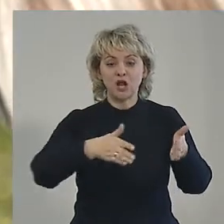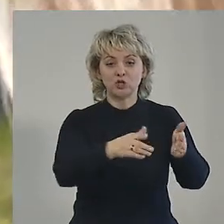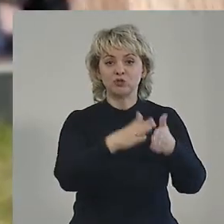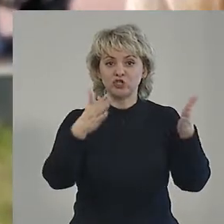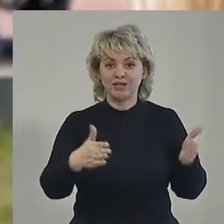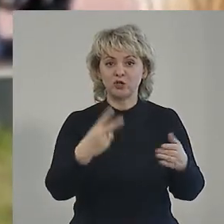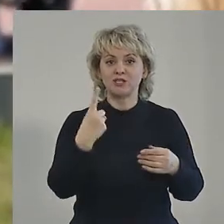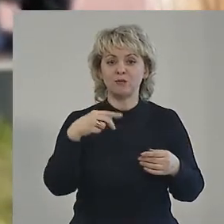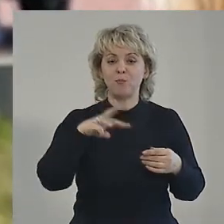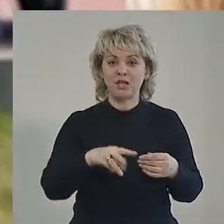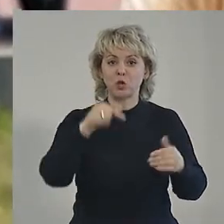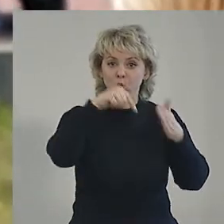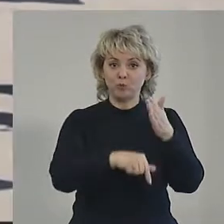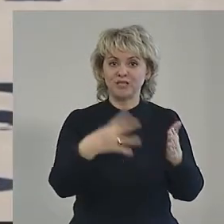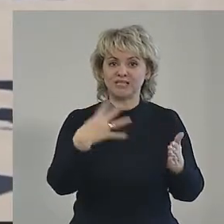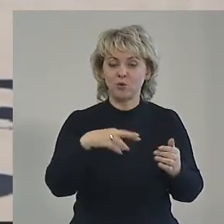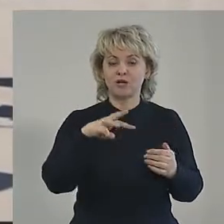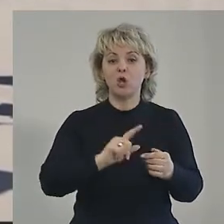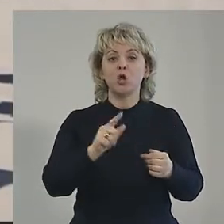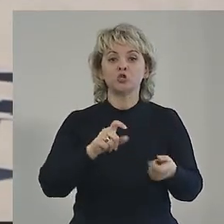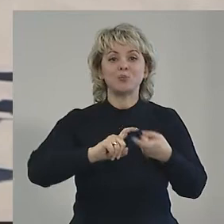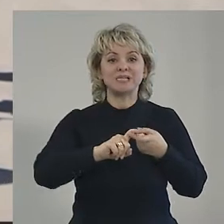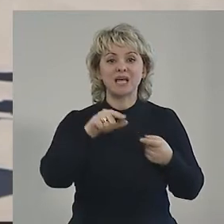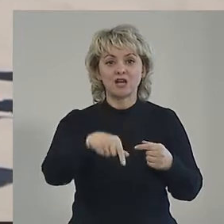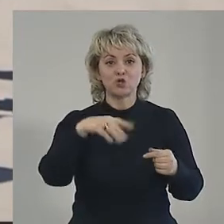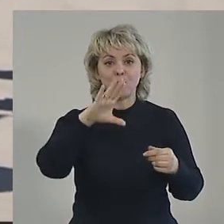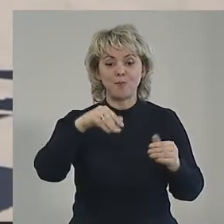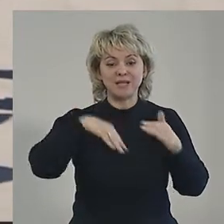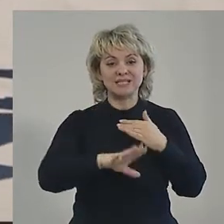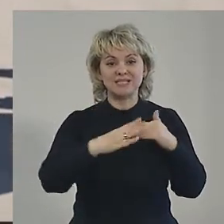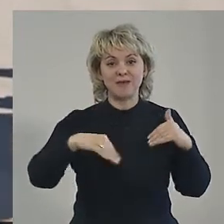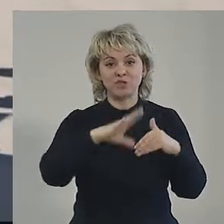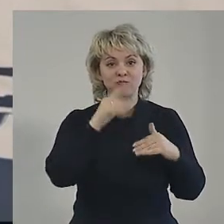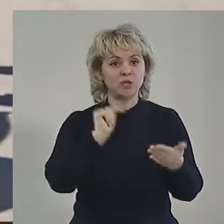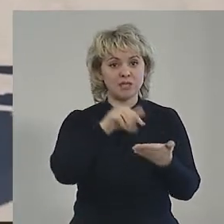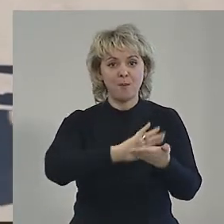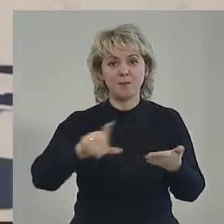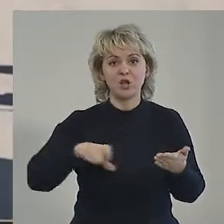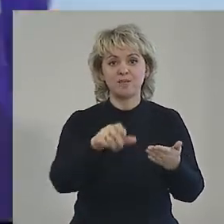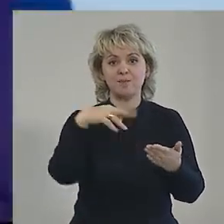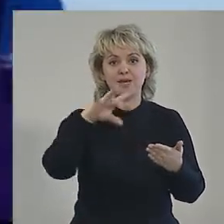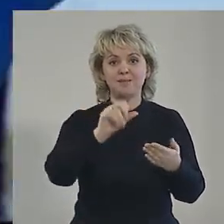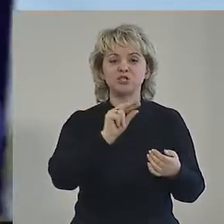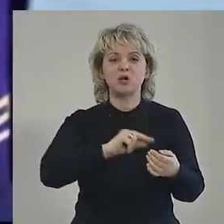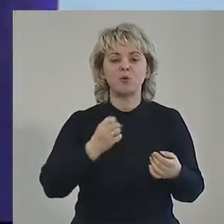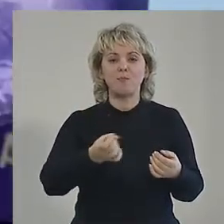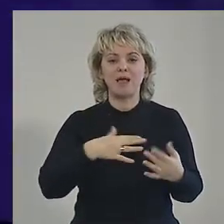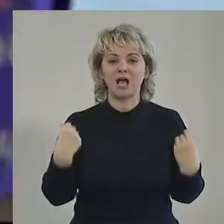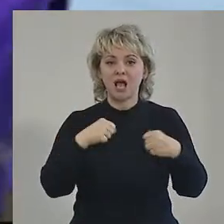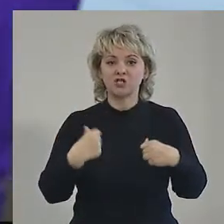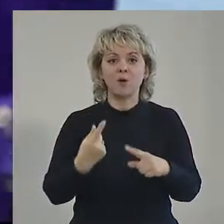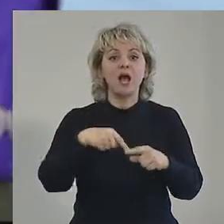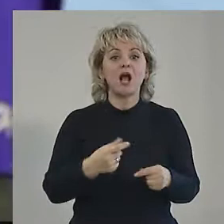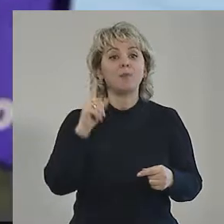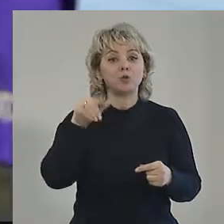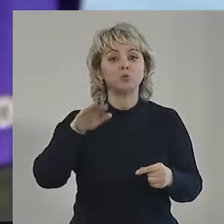шириной около метра и глубиной до 40, чтобы зараженные подземные воды не попали в реку Припять. Работали в белых костюмах, которые,